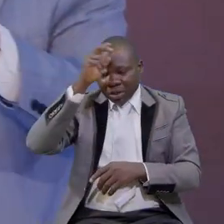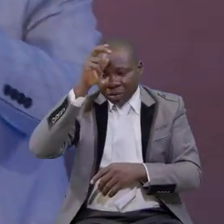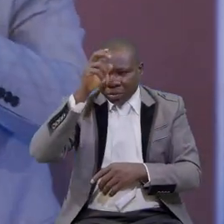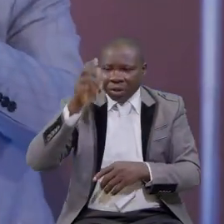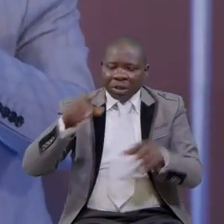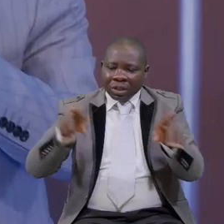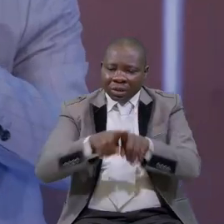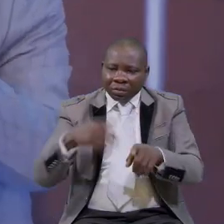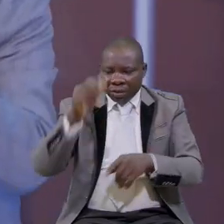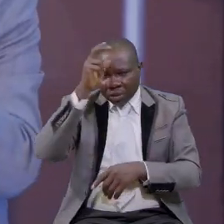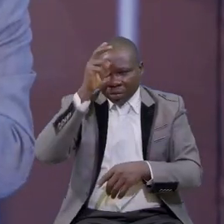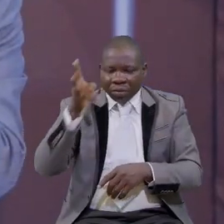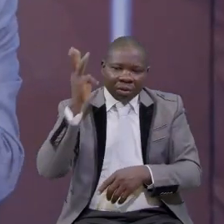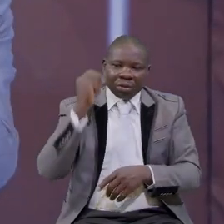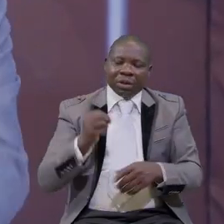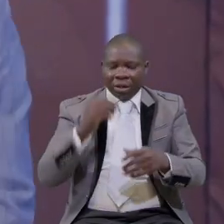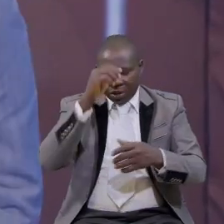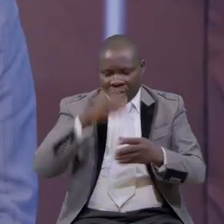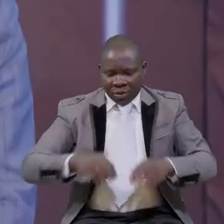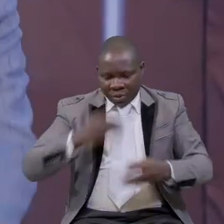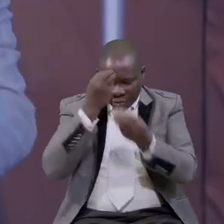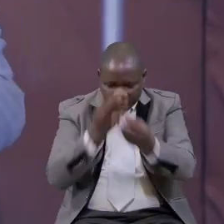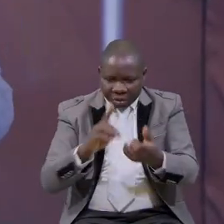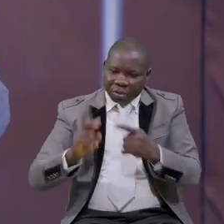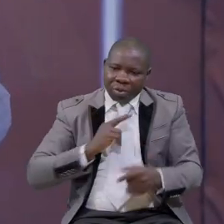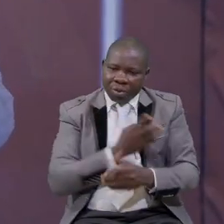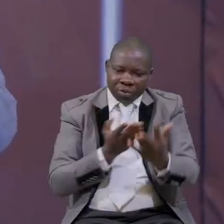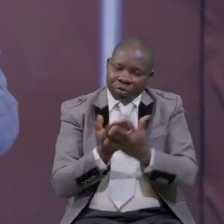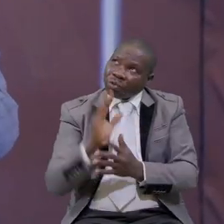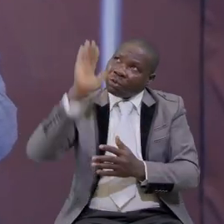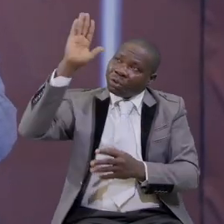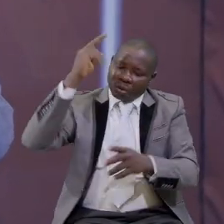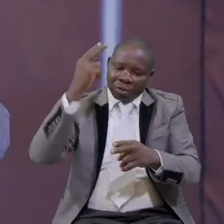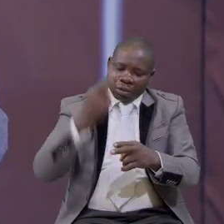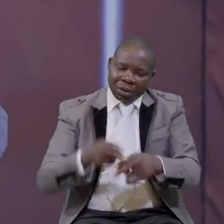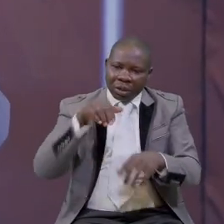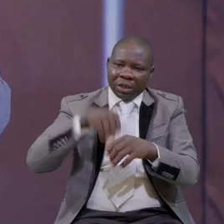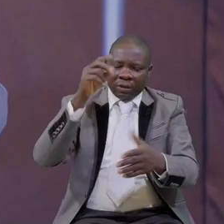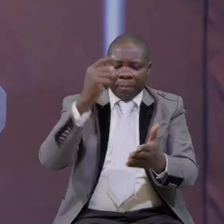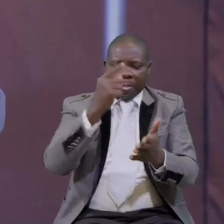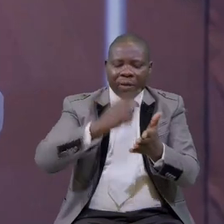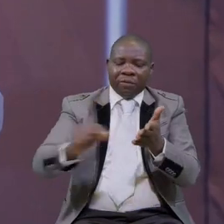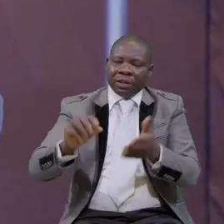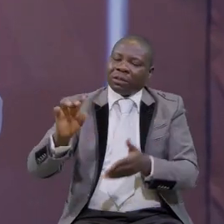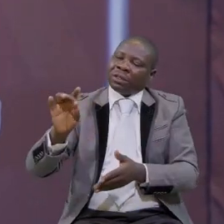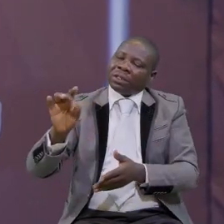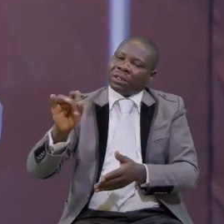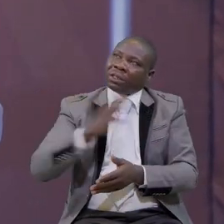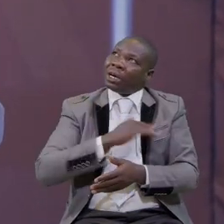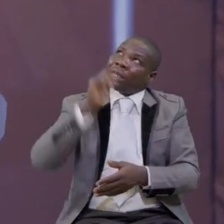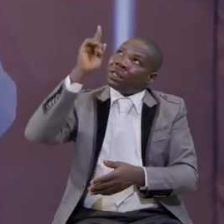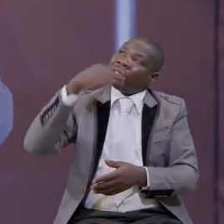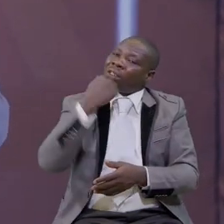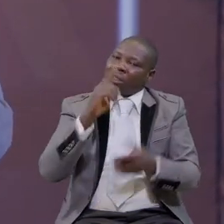Verset 18. Verset 18, Jésus leur